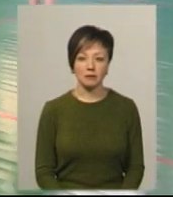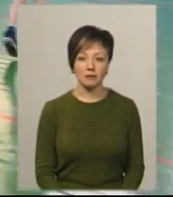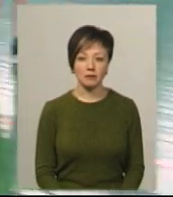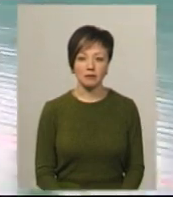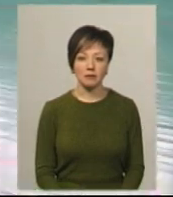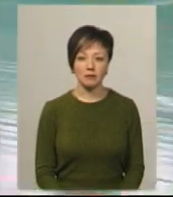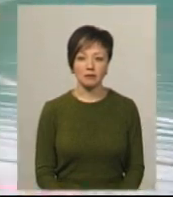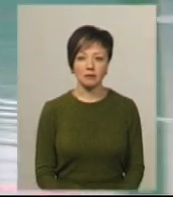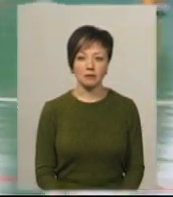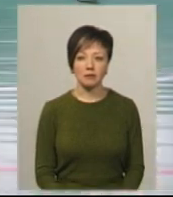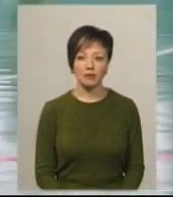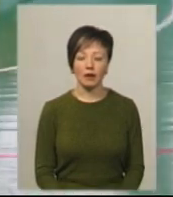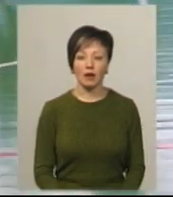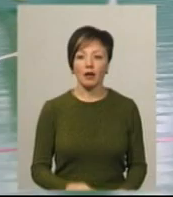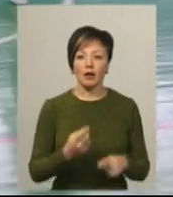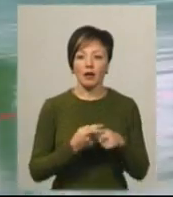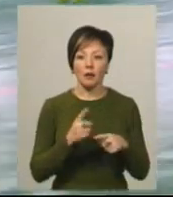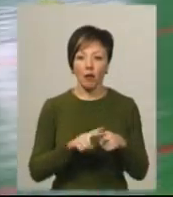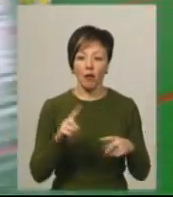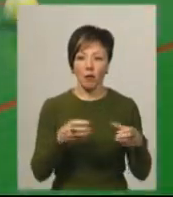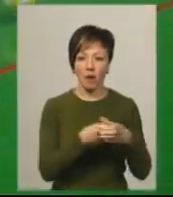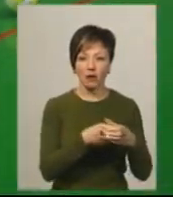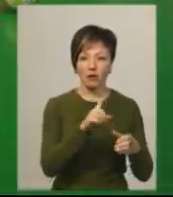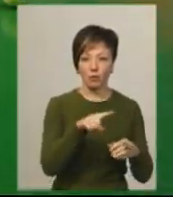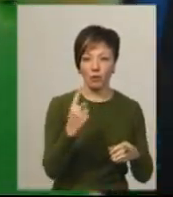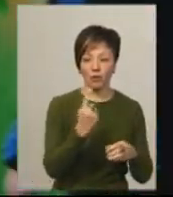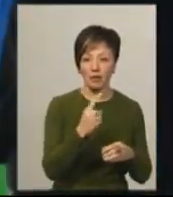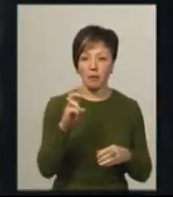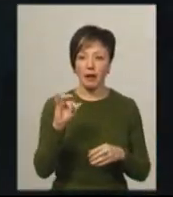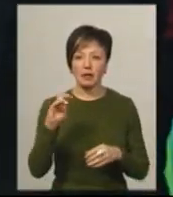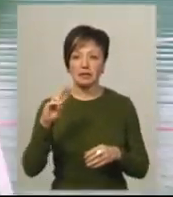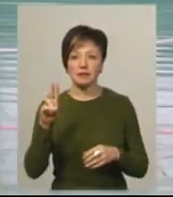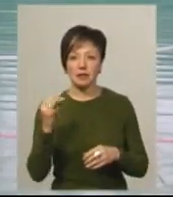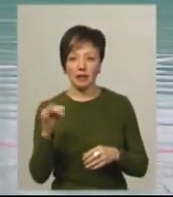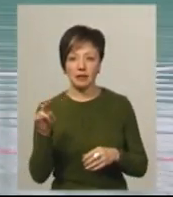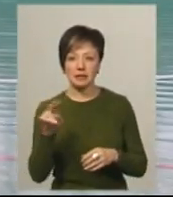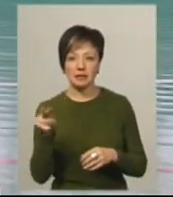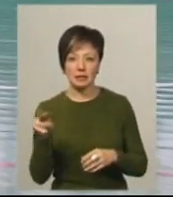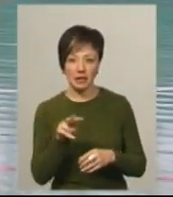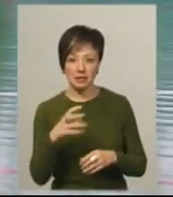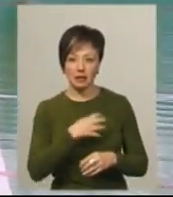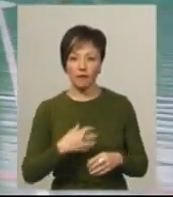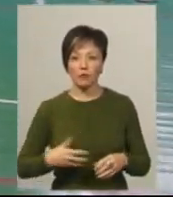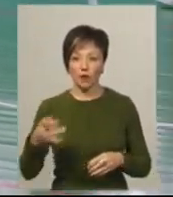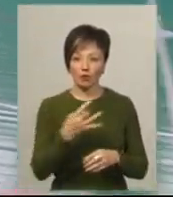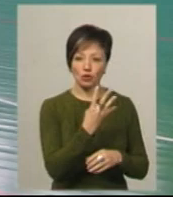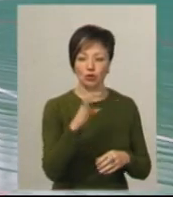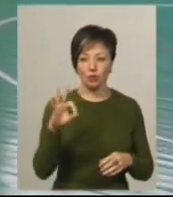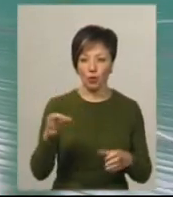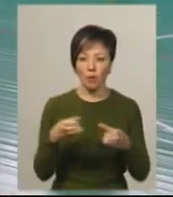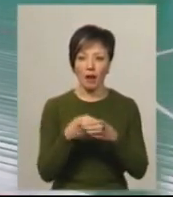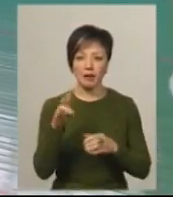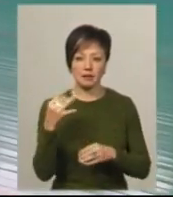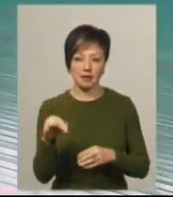Матчем грають команди дитячо-юнацької спортивної школи номер 1 та Берездівський ліцей Славутського району. Перемогу з рахунком 4-0 здобувають вихованці